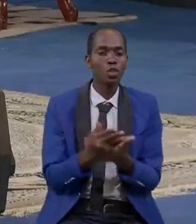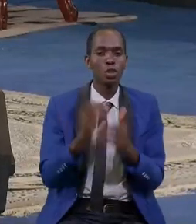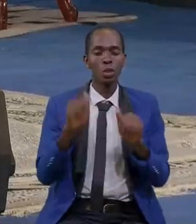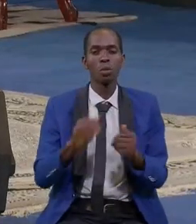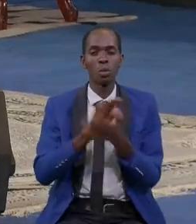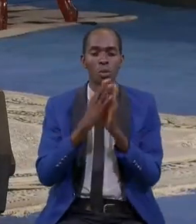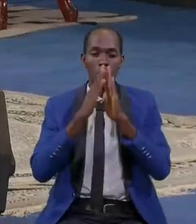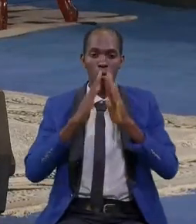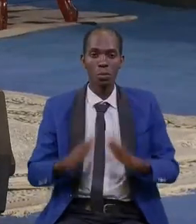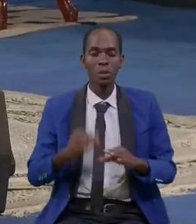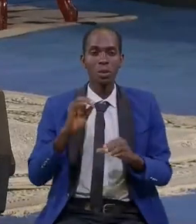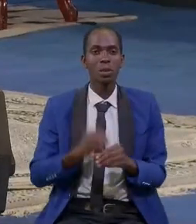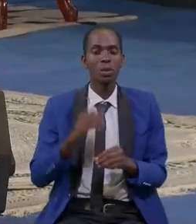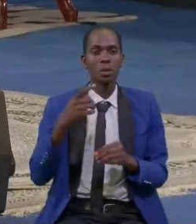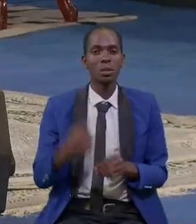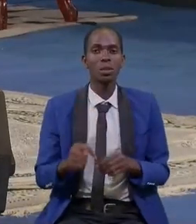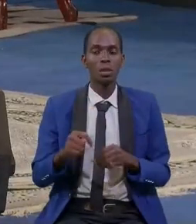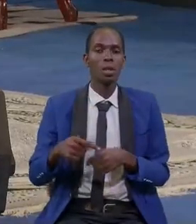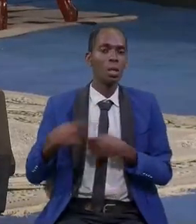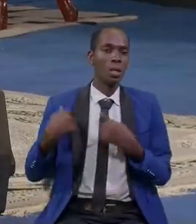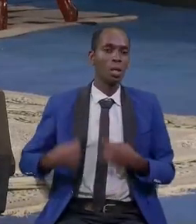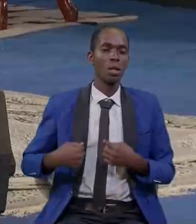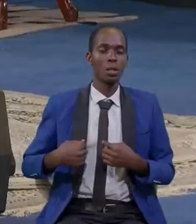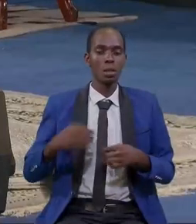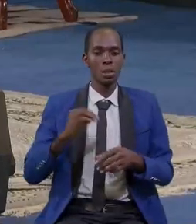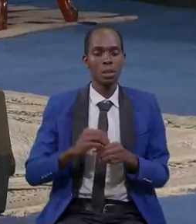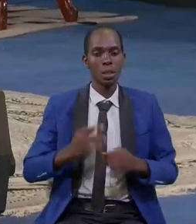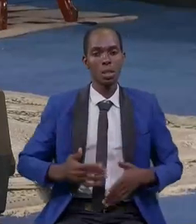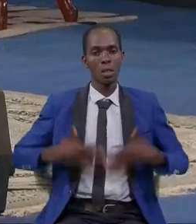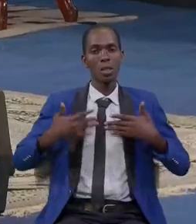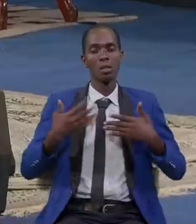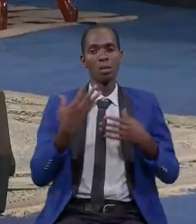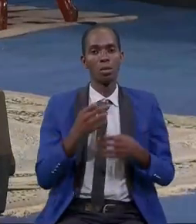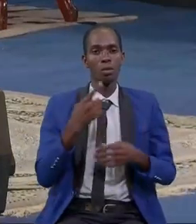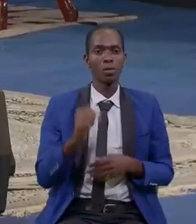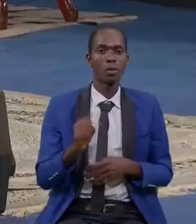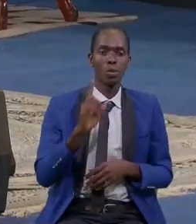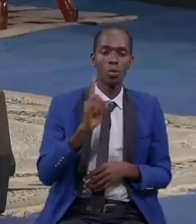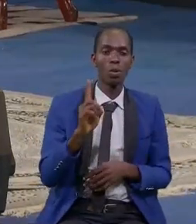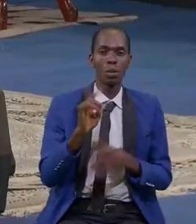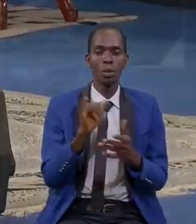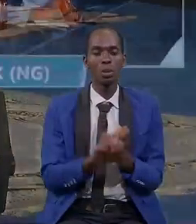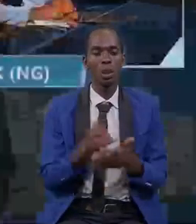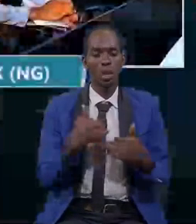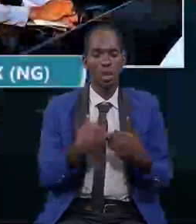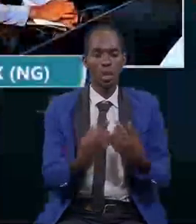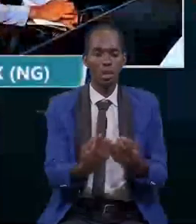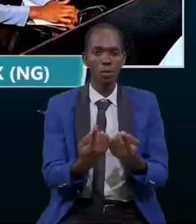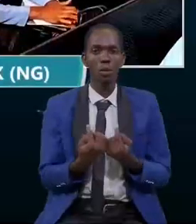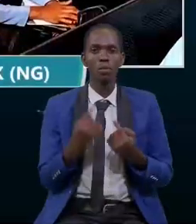paix qui ne finit pas dans le cœur, dans la vie de celui qui est venu et qui a